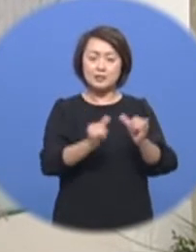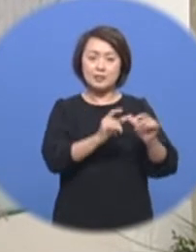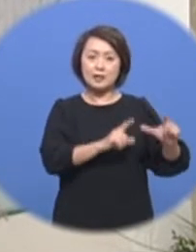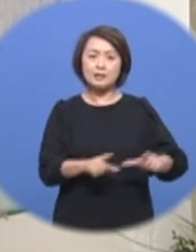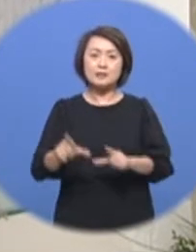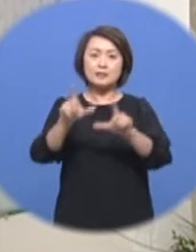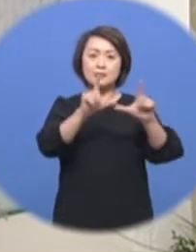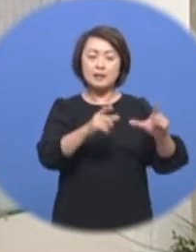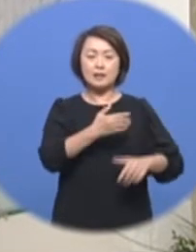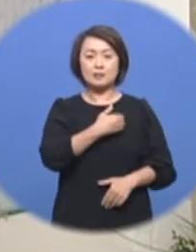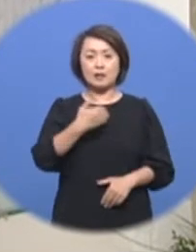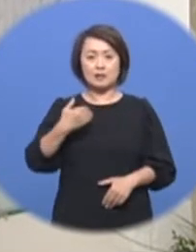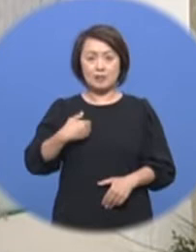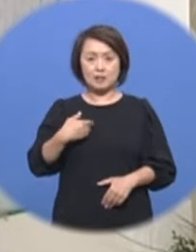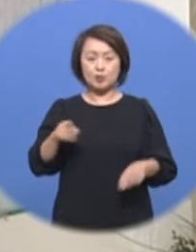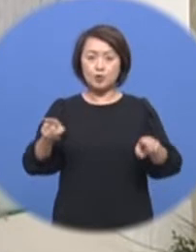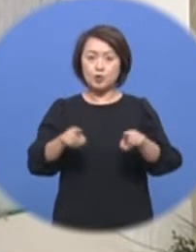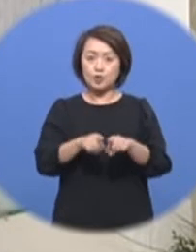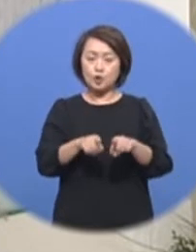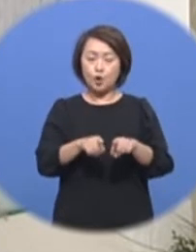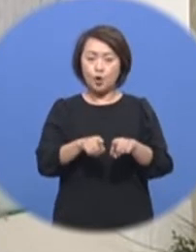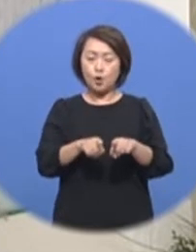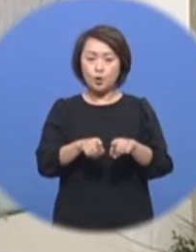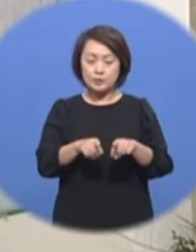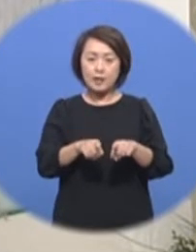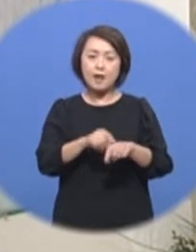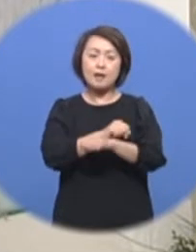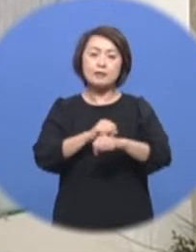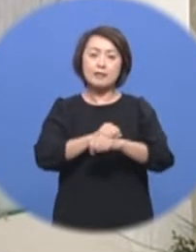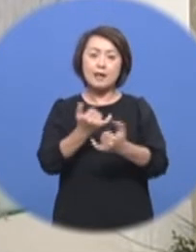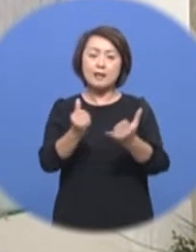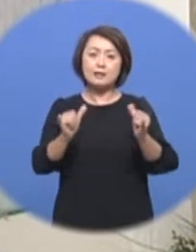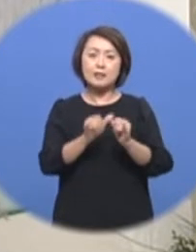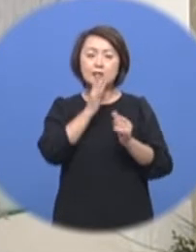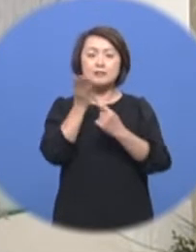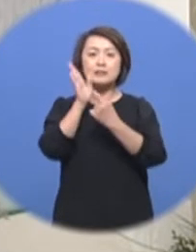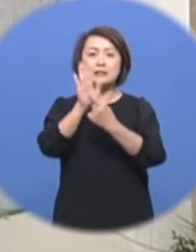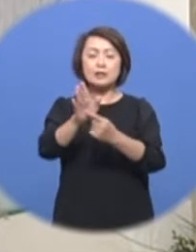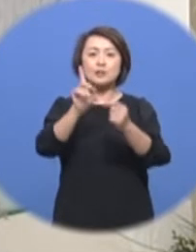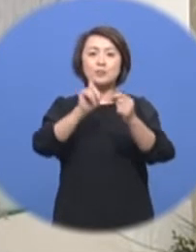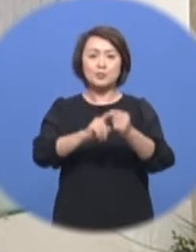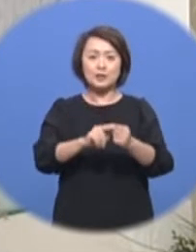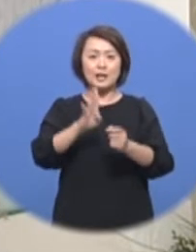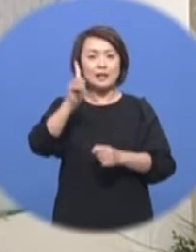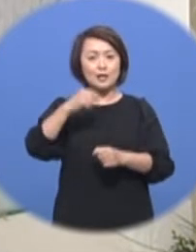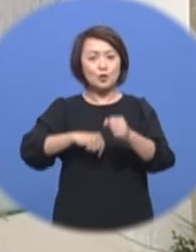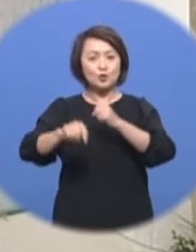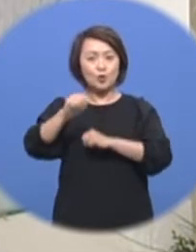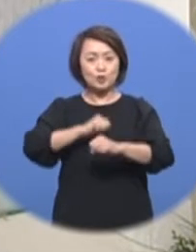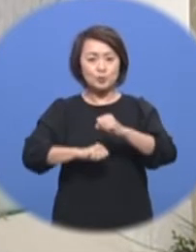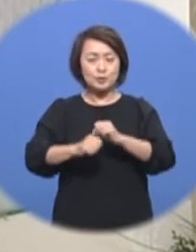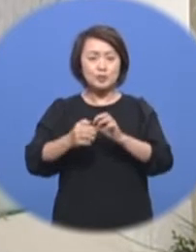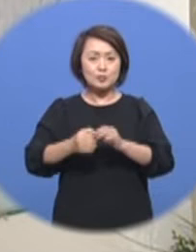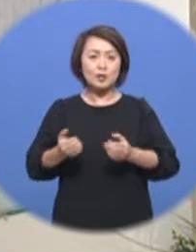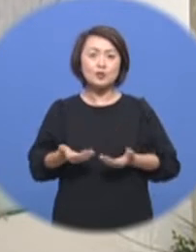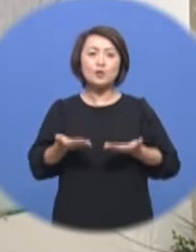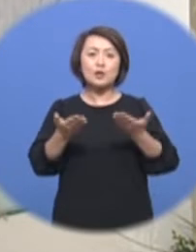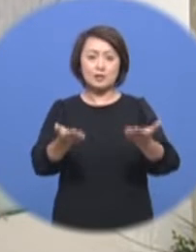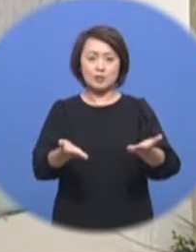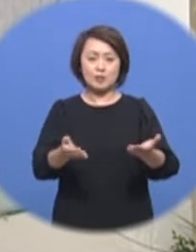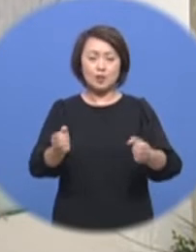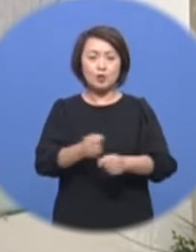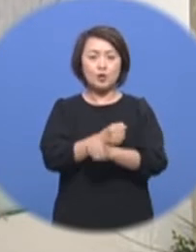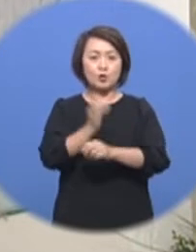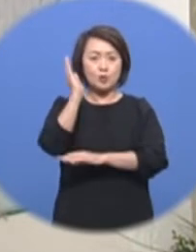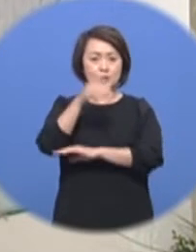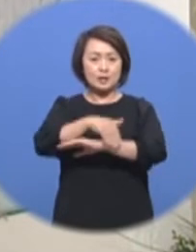送ることのできる共生社会の実現に向けた県の取り組みについて紹介します。まずは労働政策